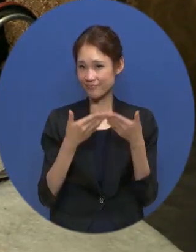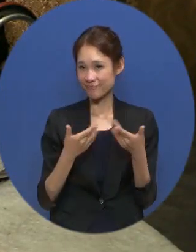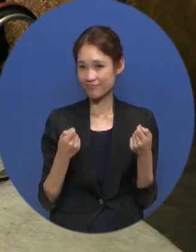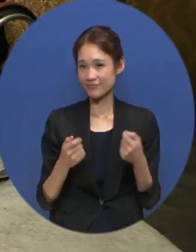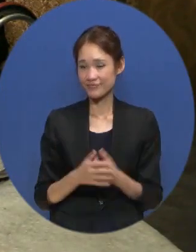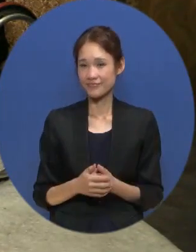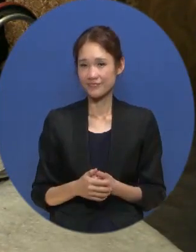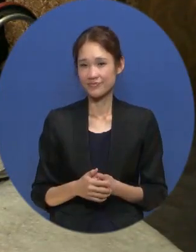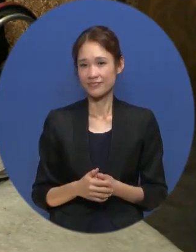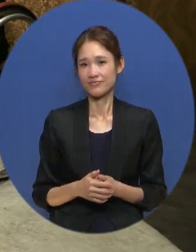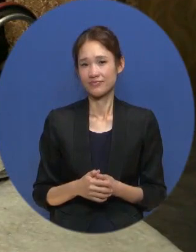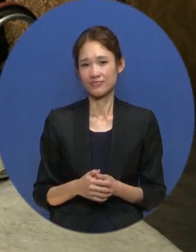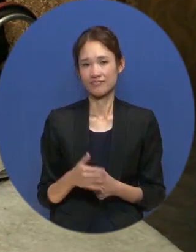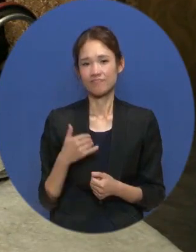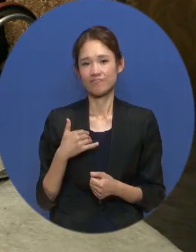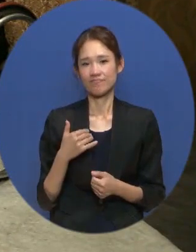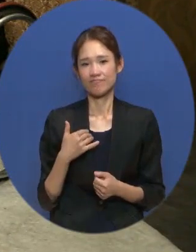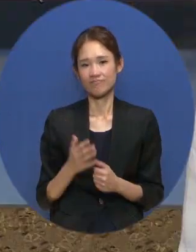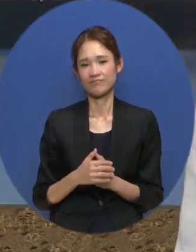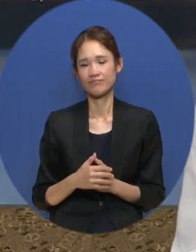것 같습니다. 저는